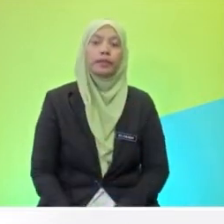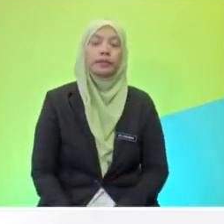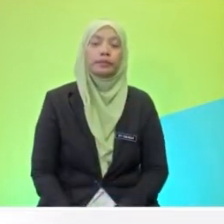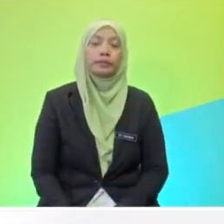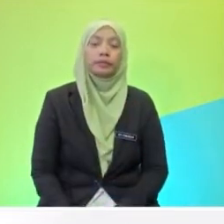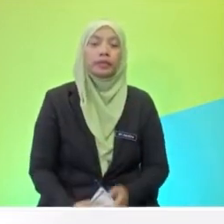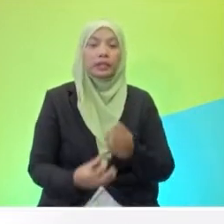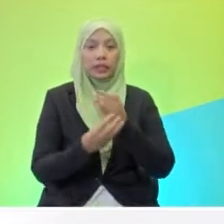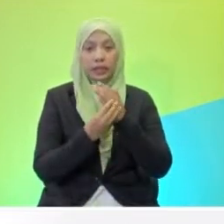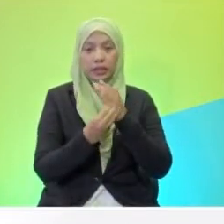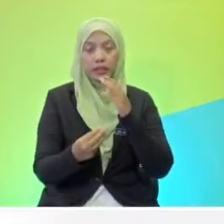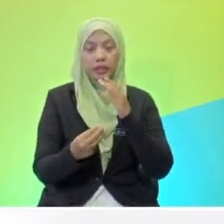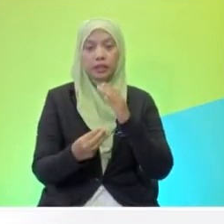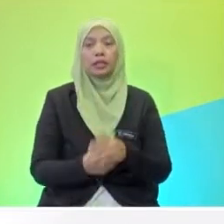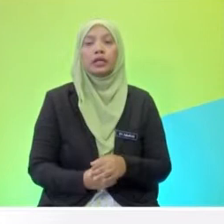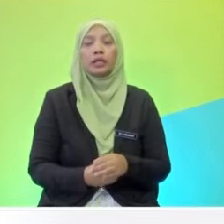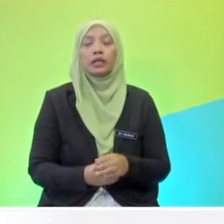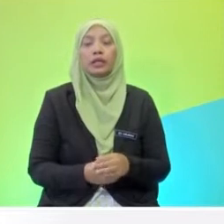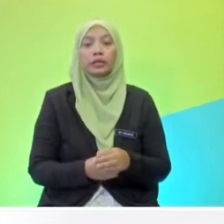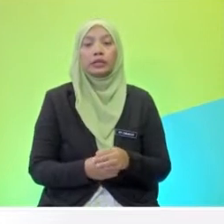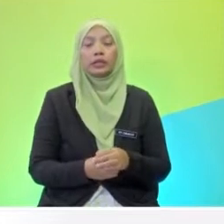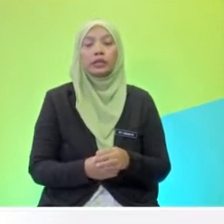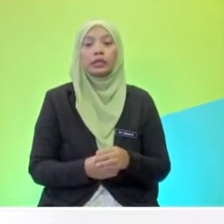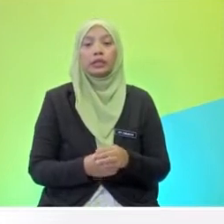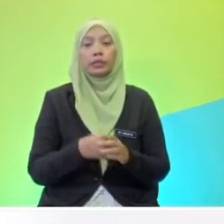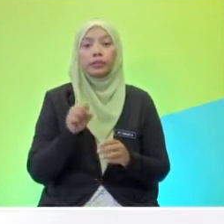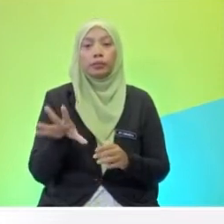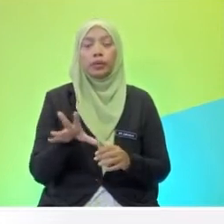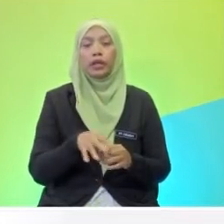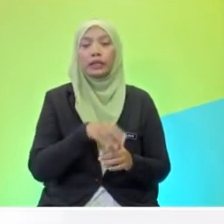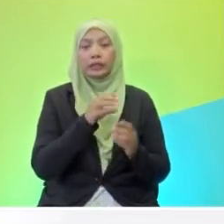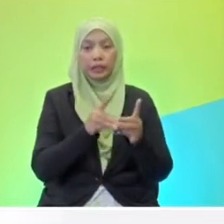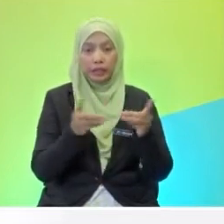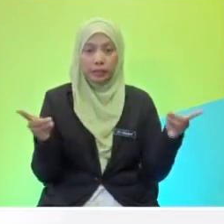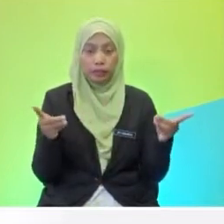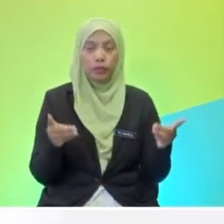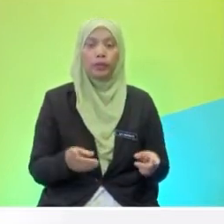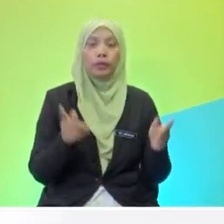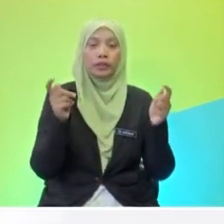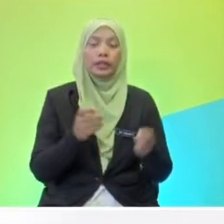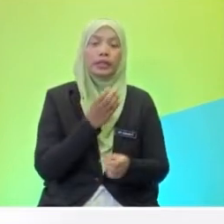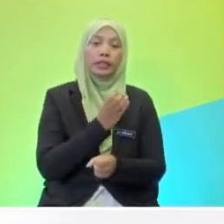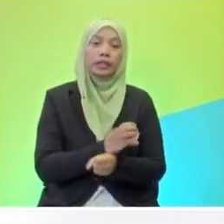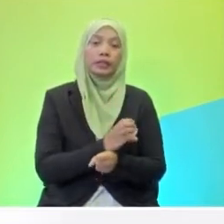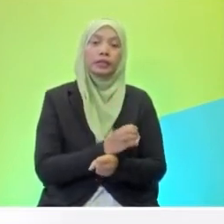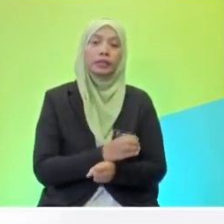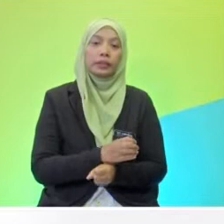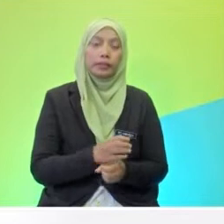sisa dapur bahan-bahan yang kutu lah si sebagai kemudian lain-lain itu kaca PIN aluminium